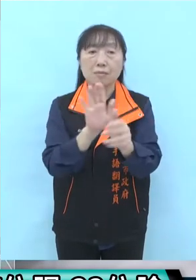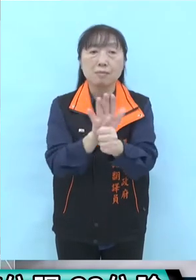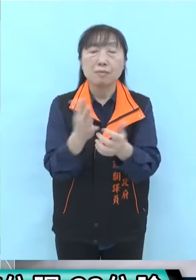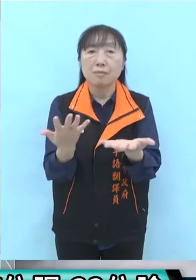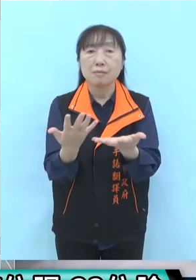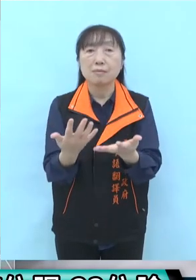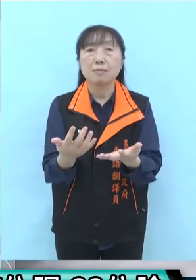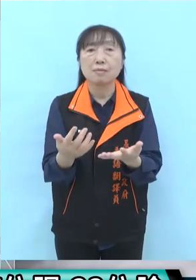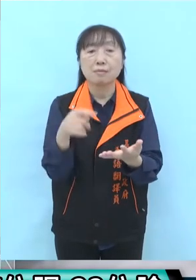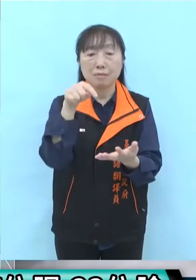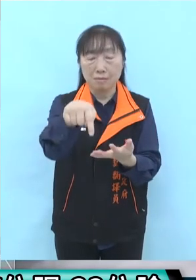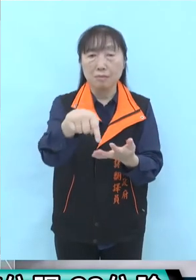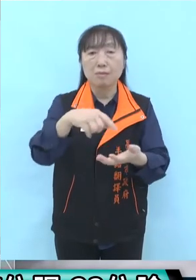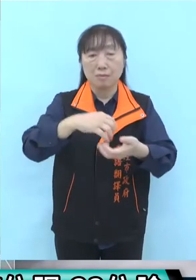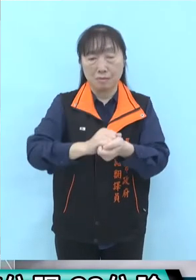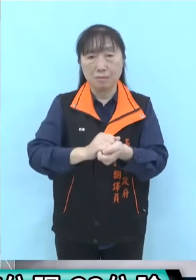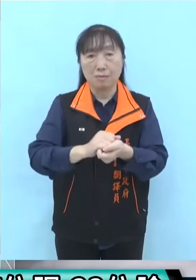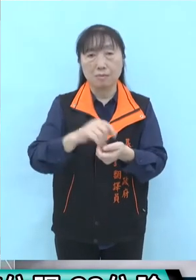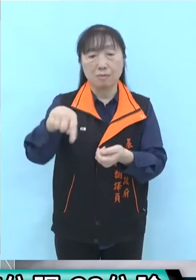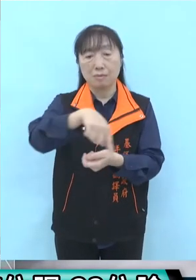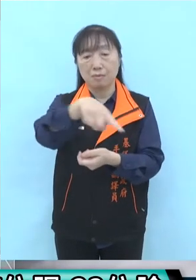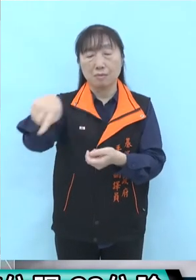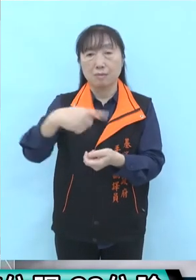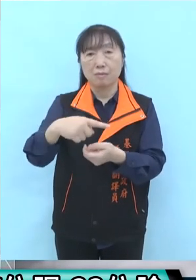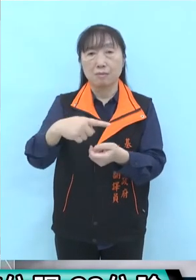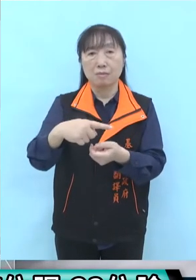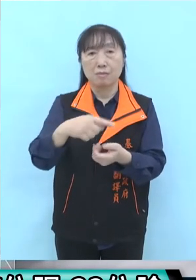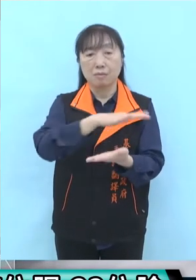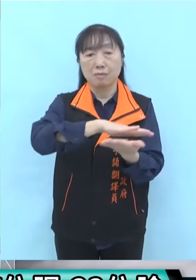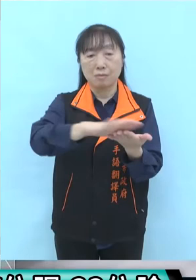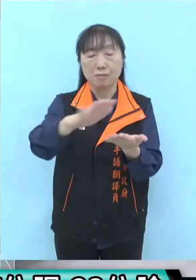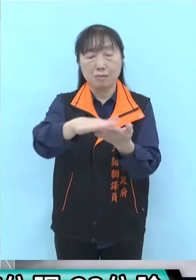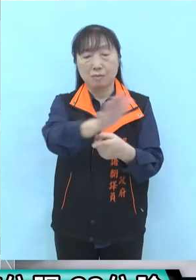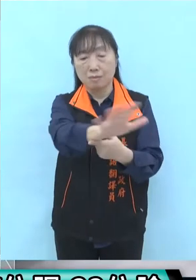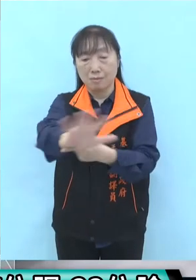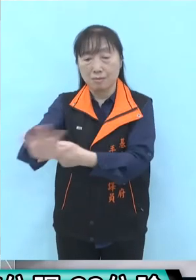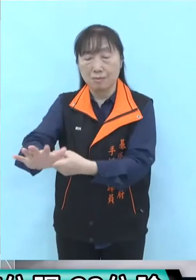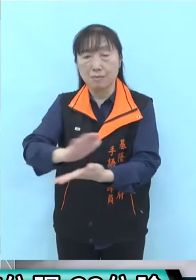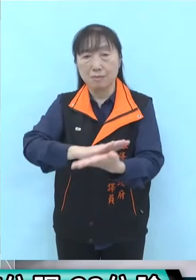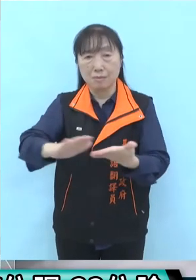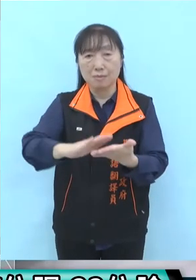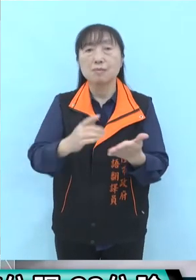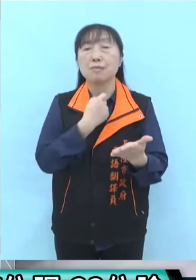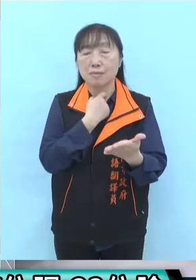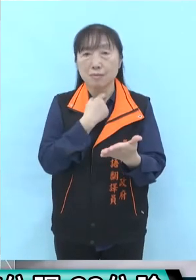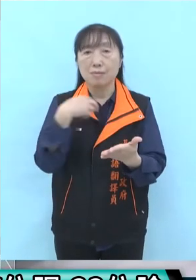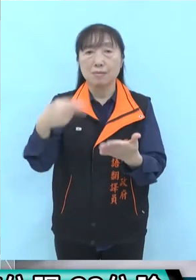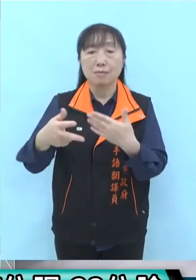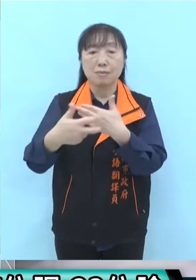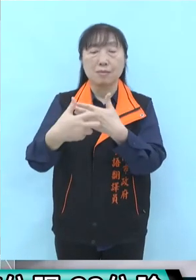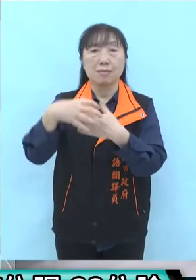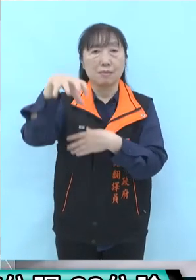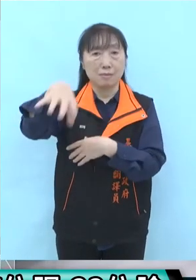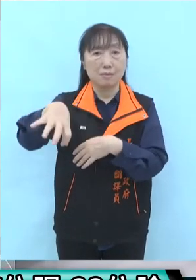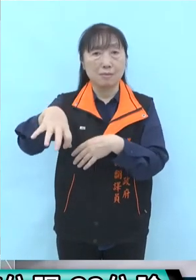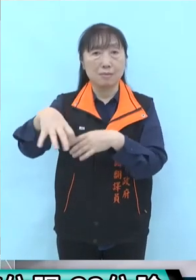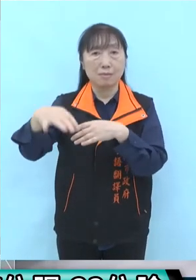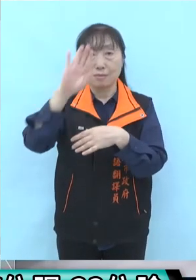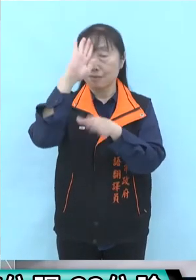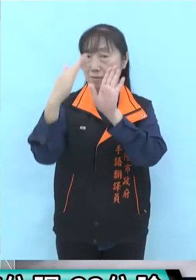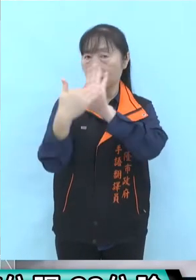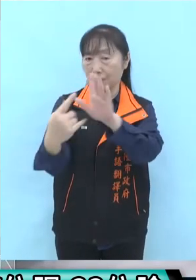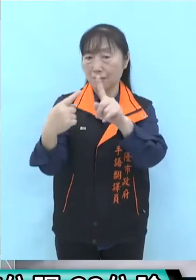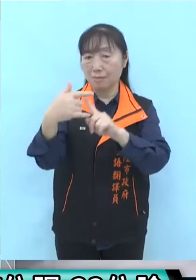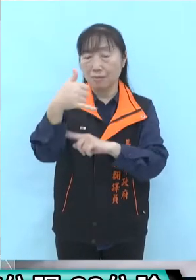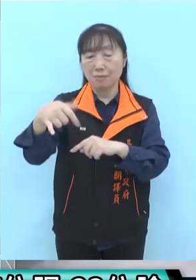全机构一定要完成清消，那卫生局的防疫人员也进去指导